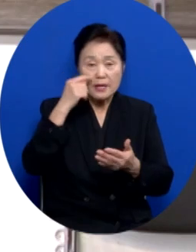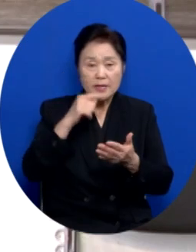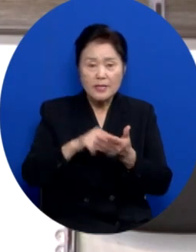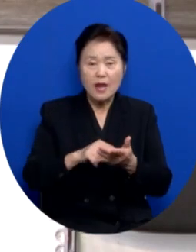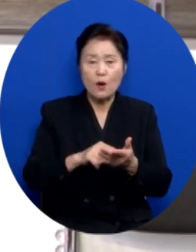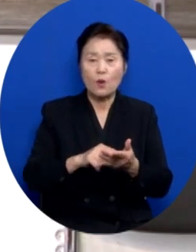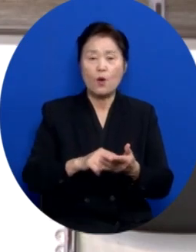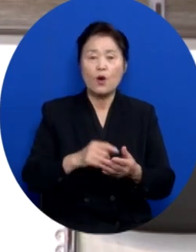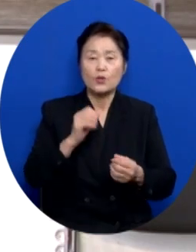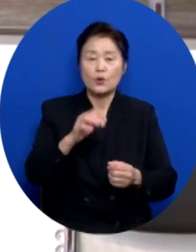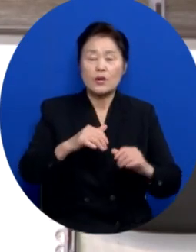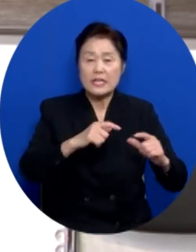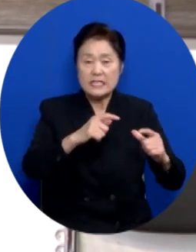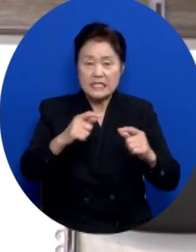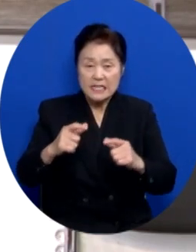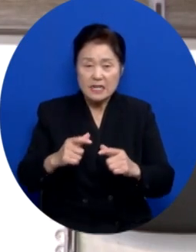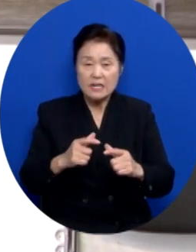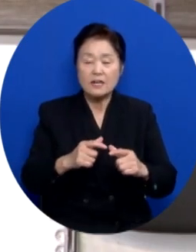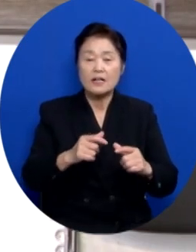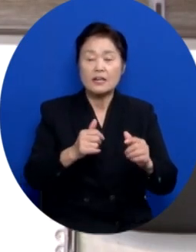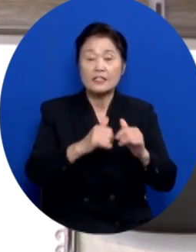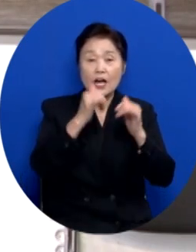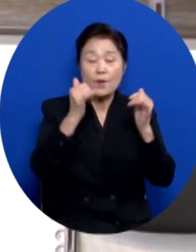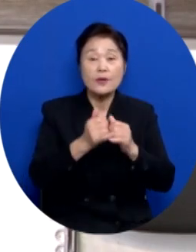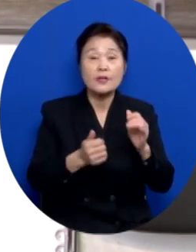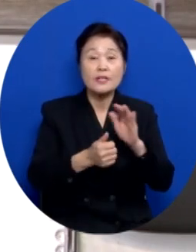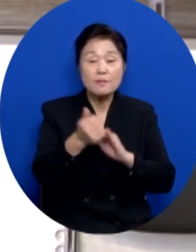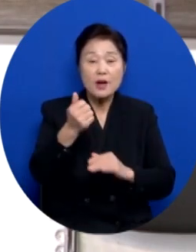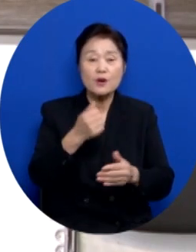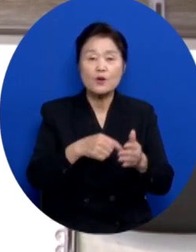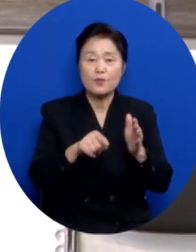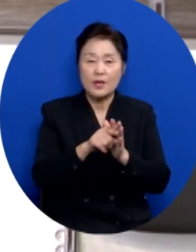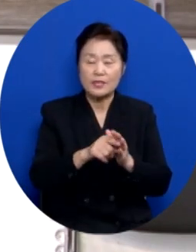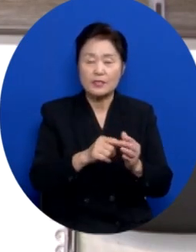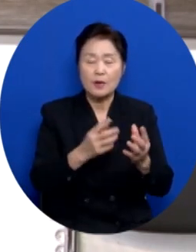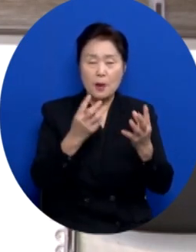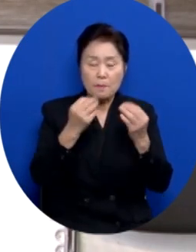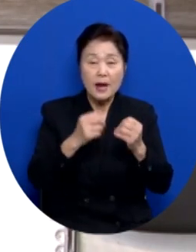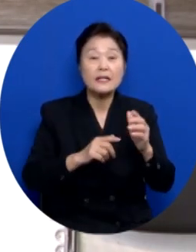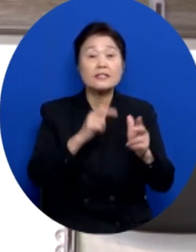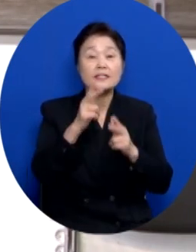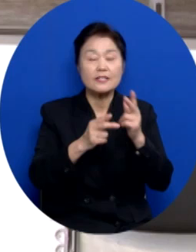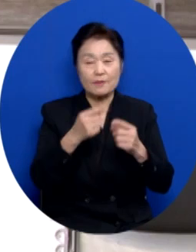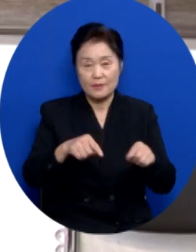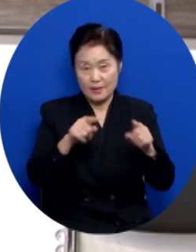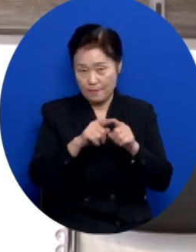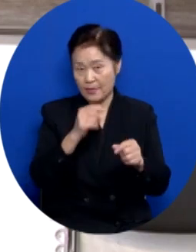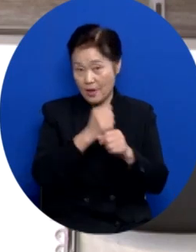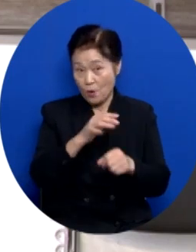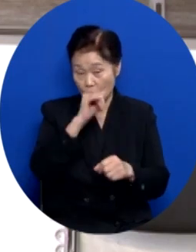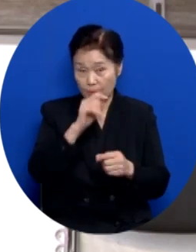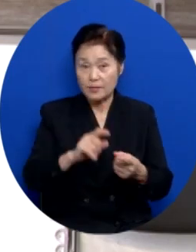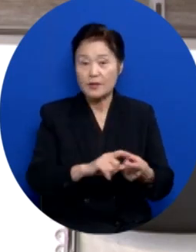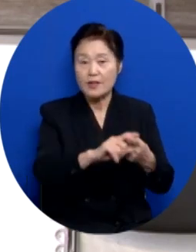희망과 행복을 위해서 저희들이 여러 가지 사업을 함께하고 있습니다. 서로 연합해서